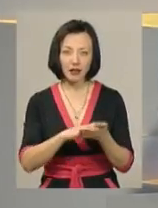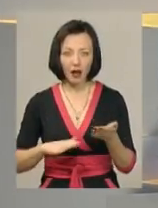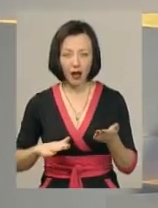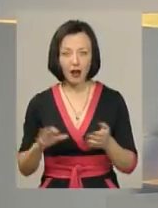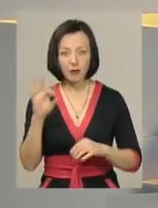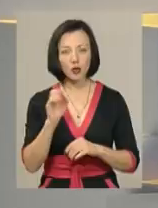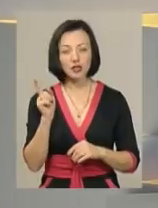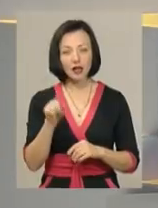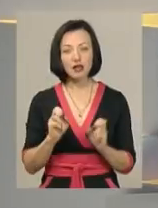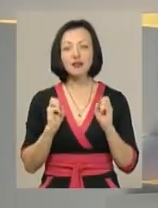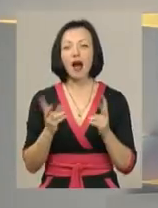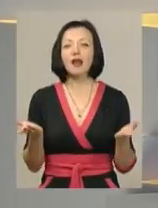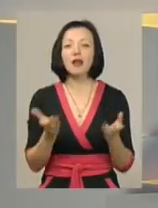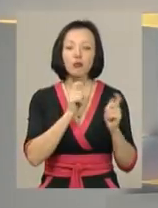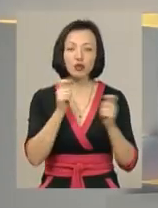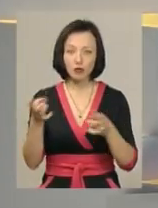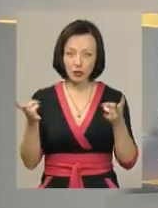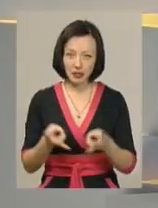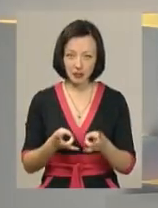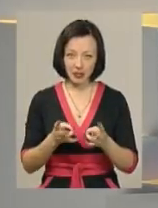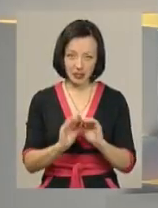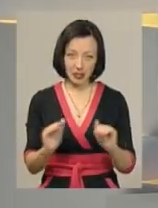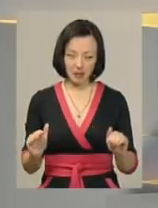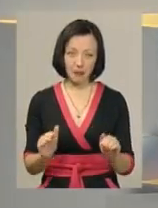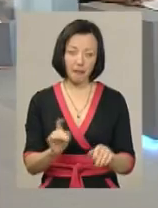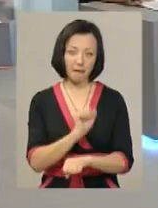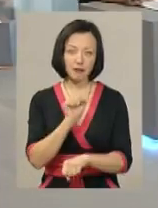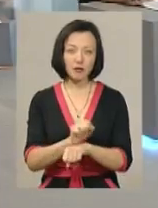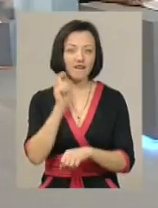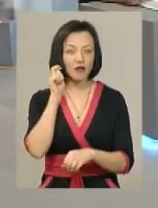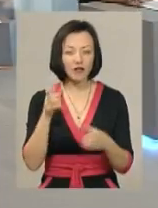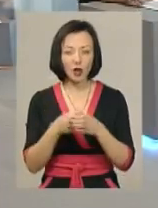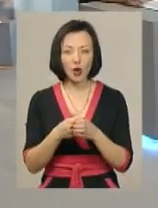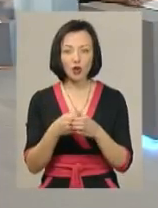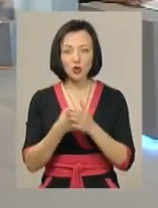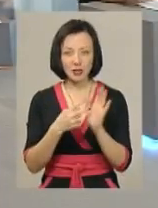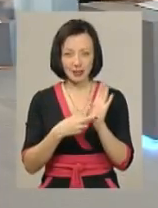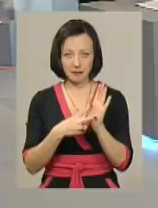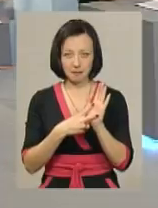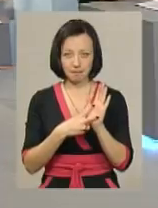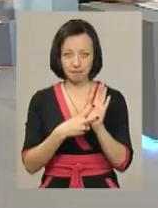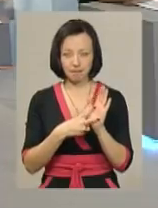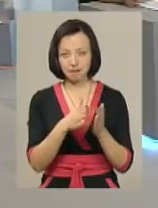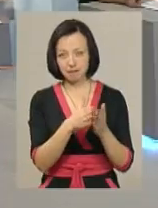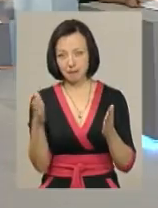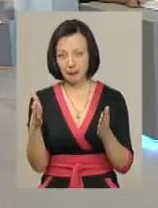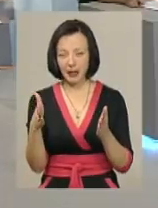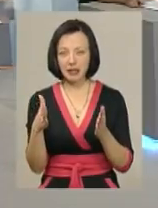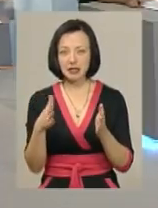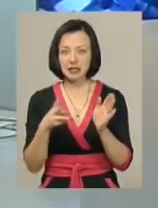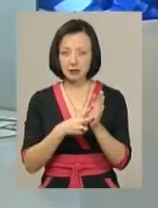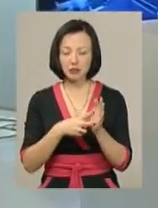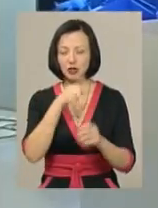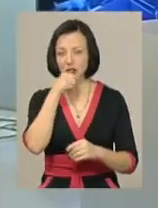те як і які подарунки потрібно дарувати дітям і ми зупинились На віковій категорії яка вже старше семи